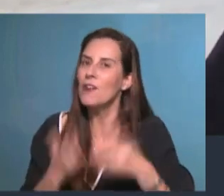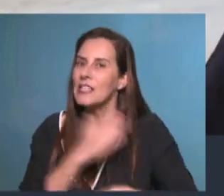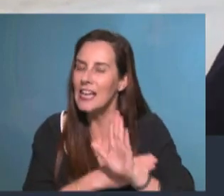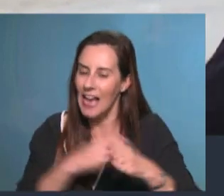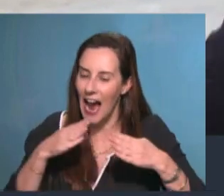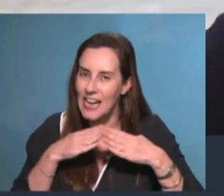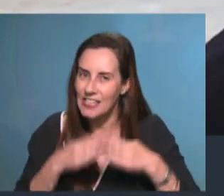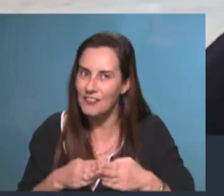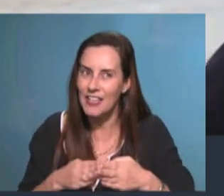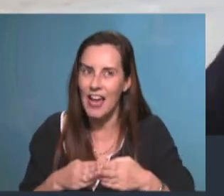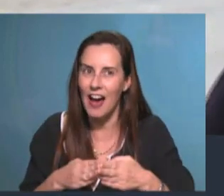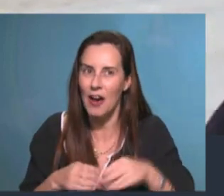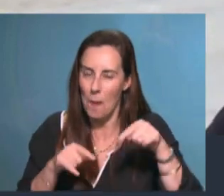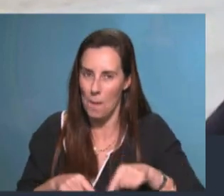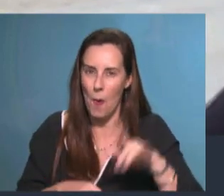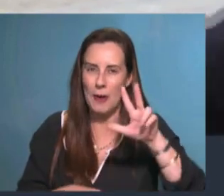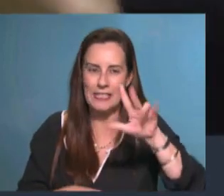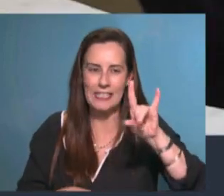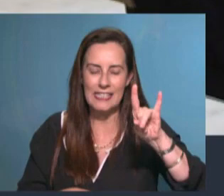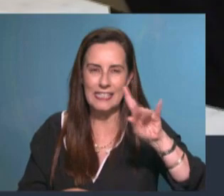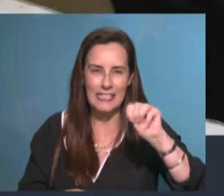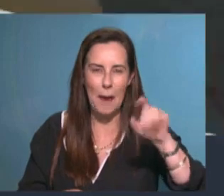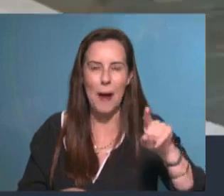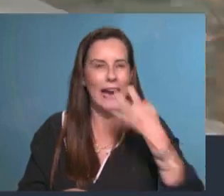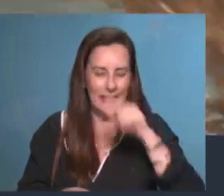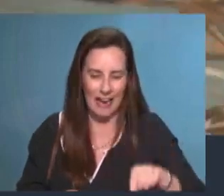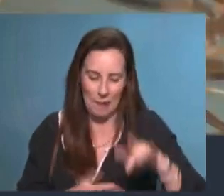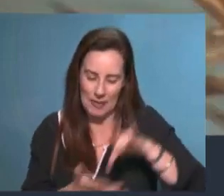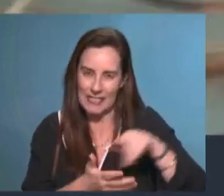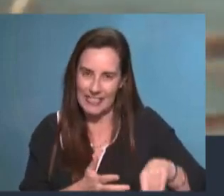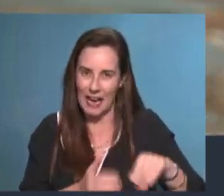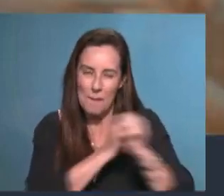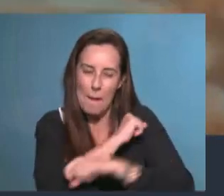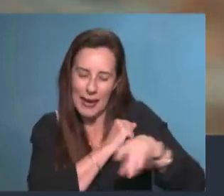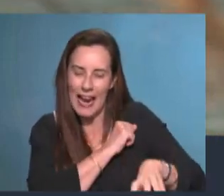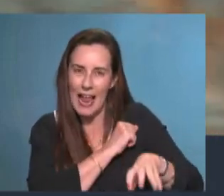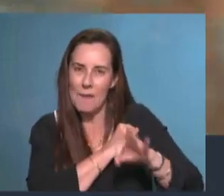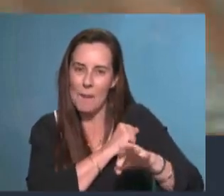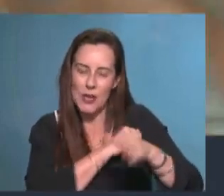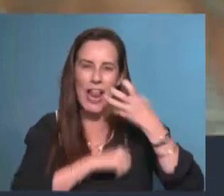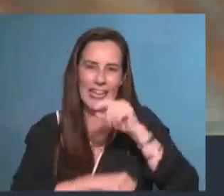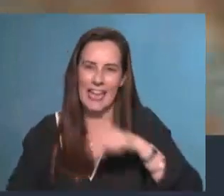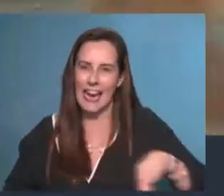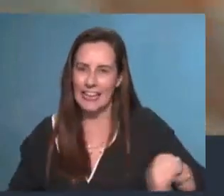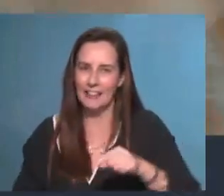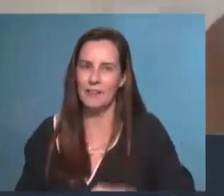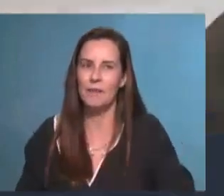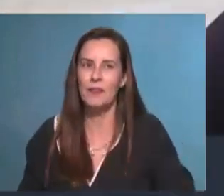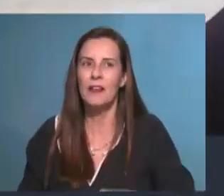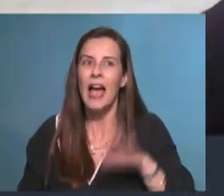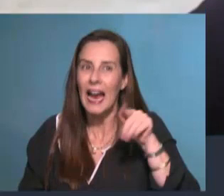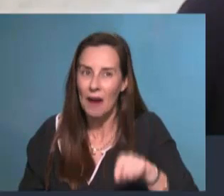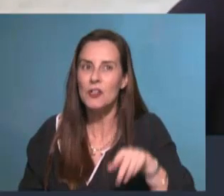הספינה הורכבה כאן, בצמח, והוא יצא מהמזח שנמצא בתוך המכללה, ממש על שפת הכנרת. אגב, גם